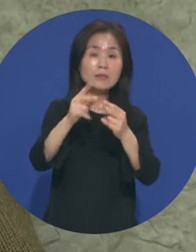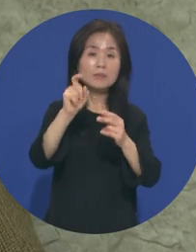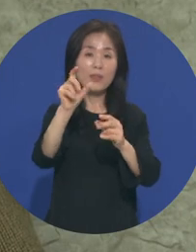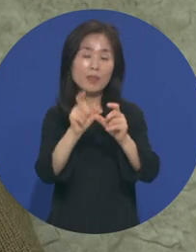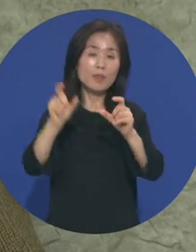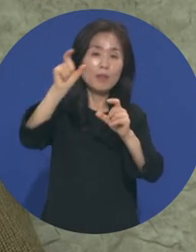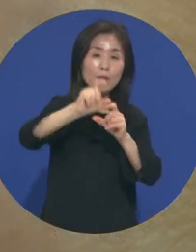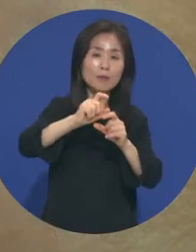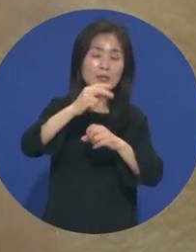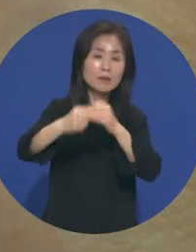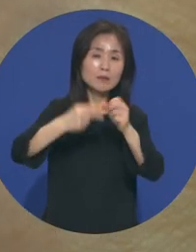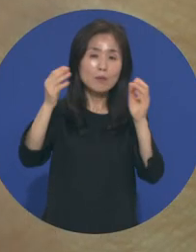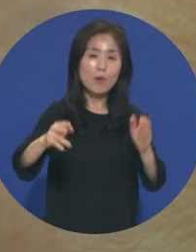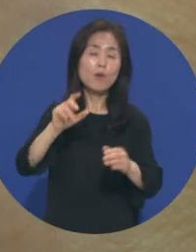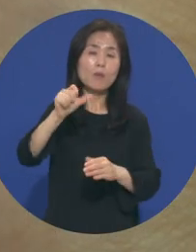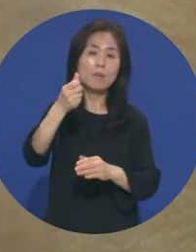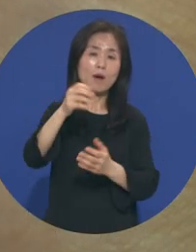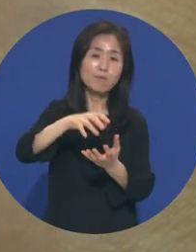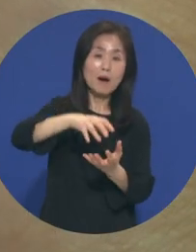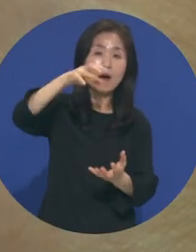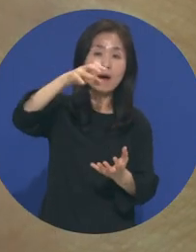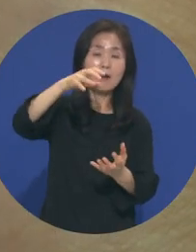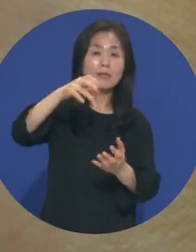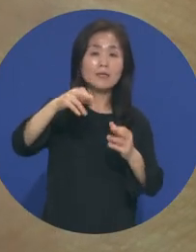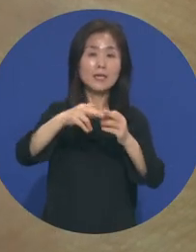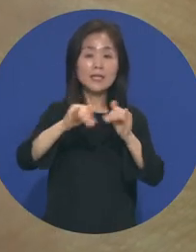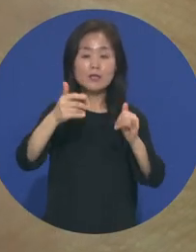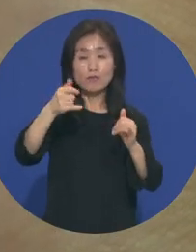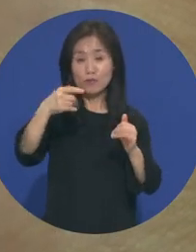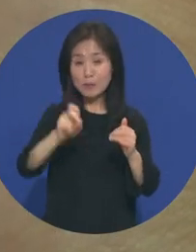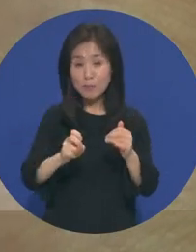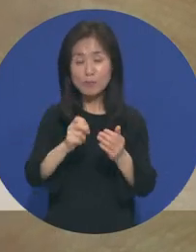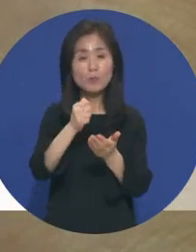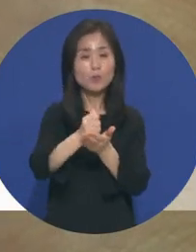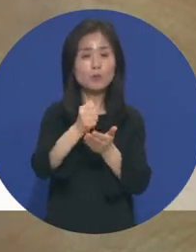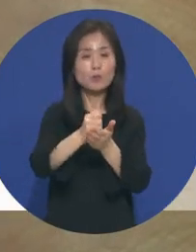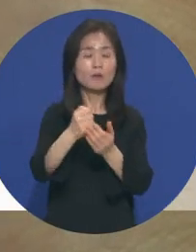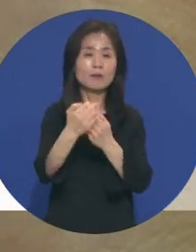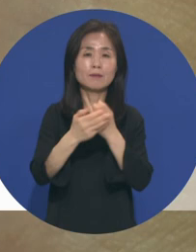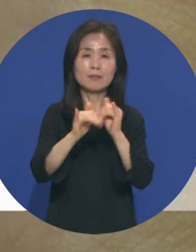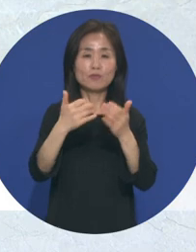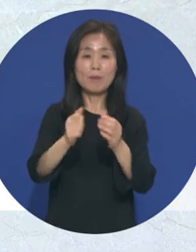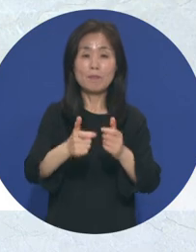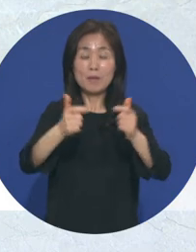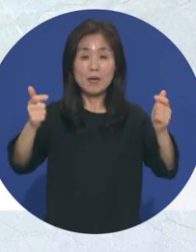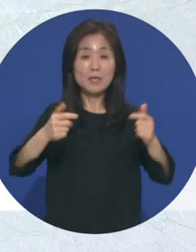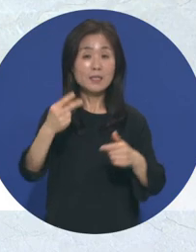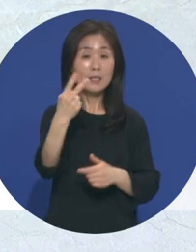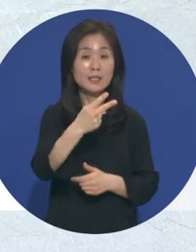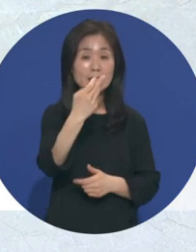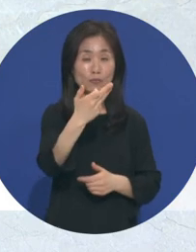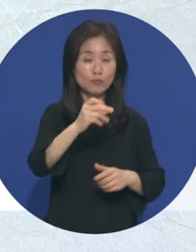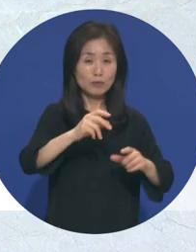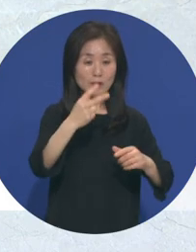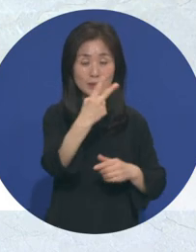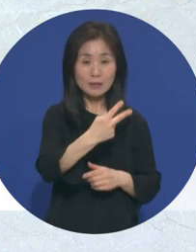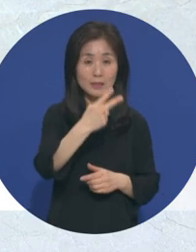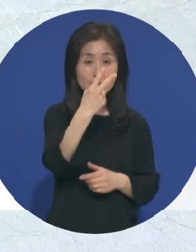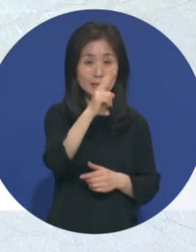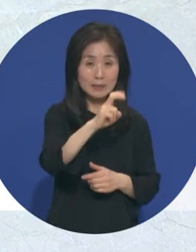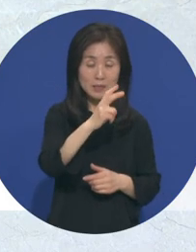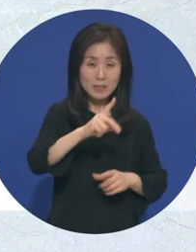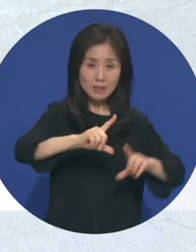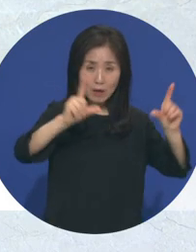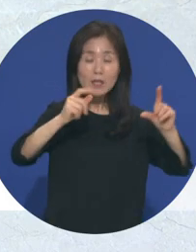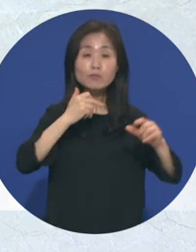원의 목돈 마련을 돕는 장애인 누림 통장의 대상이 더 확대됐습니다 2022년 19세로 시작해 지난해에는